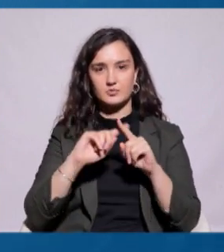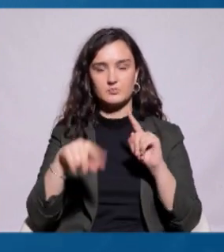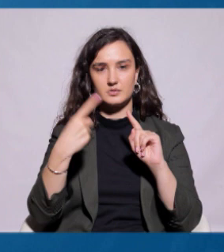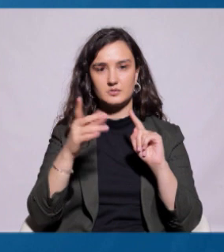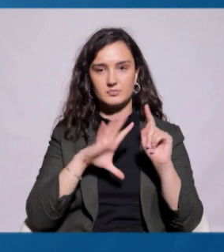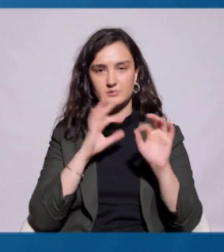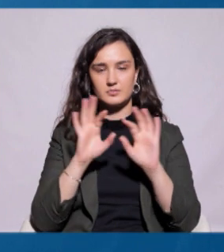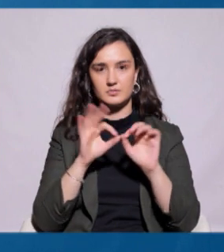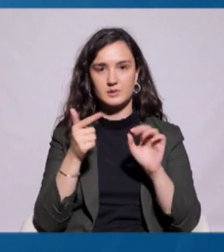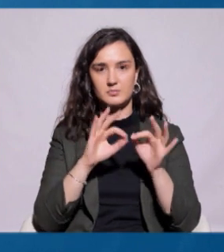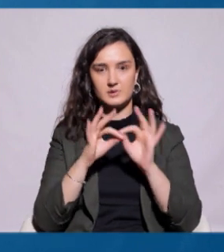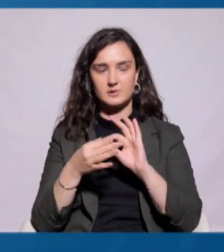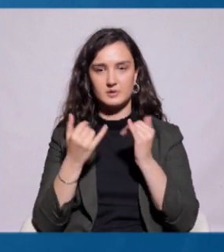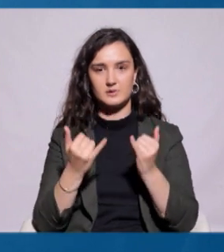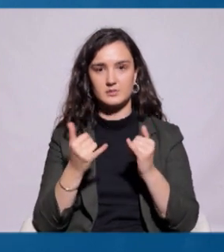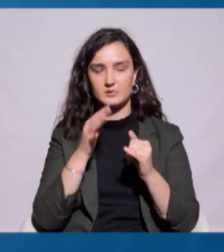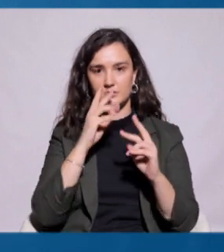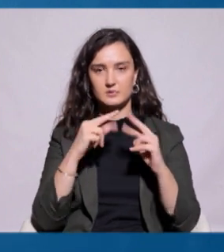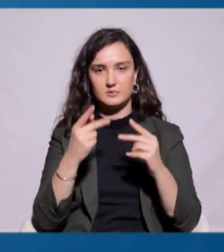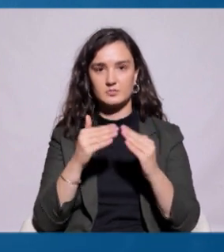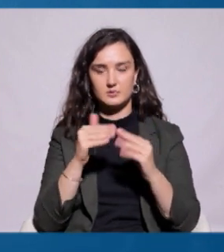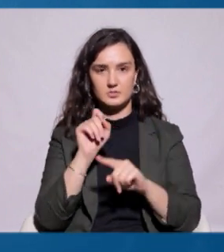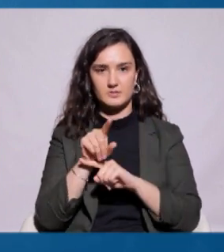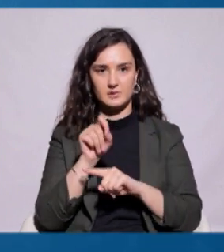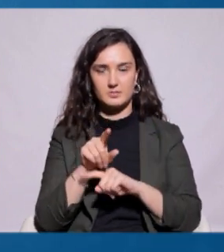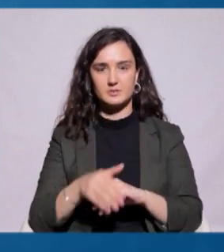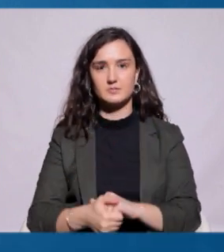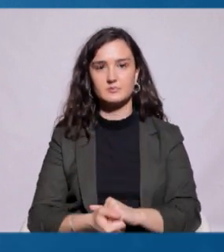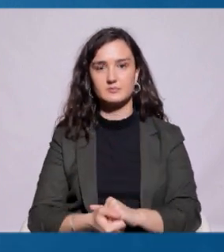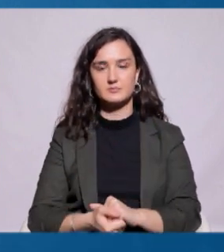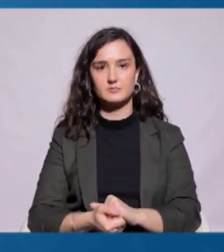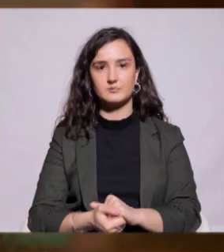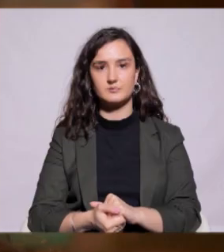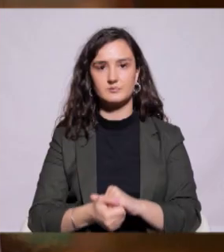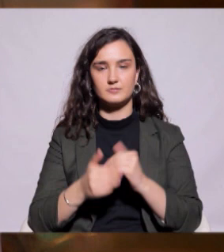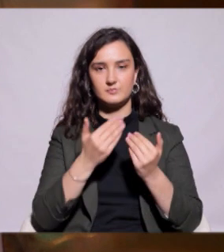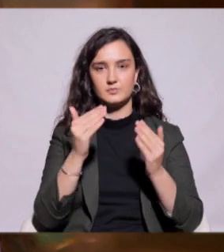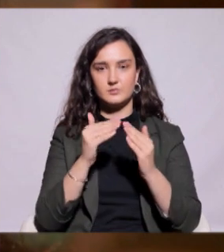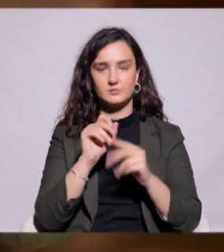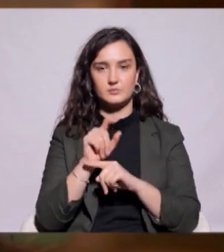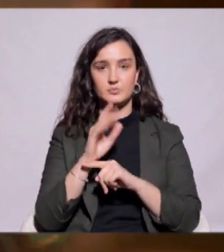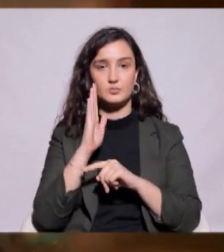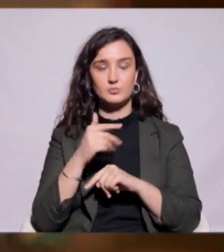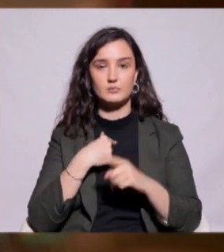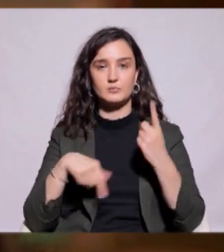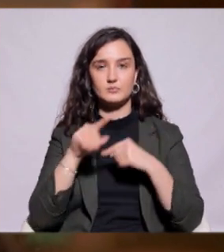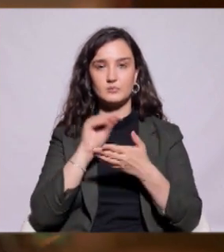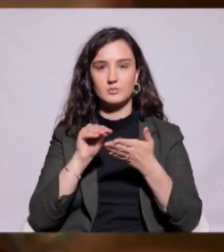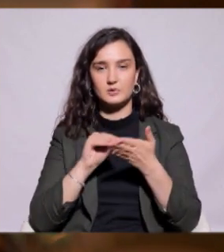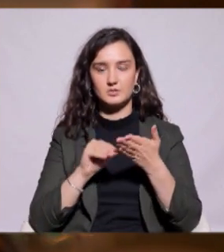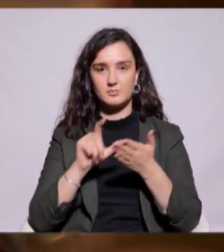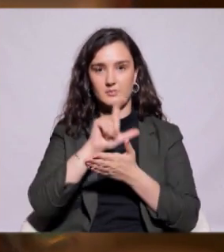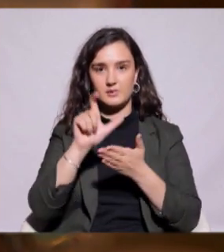ვისაუბრეთ გრამატიკაზე. ახლა კი დროა გადავიდეთ საშინაო დავალებაზე. For your homework, we would like you to write